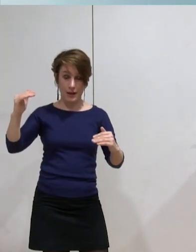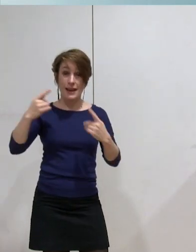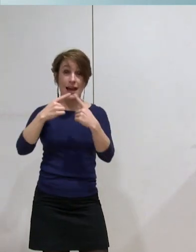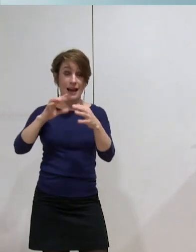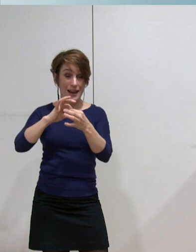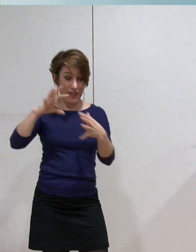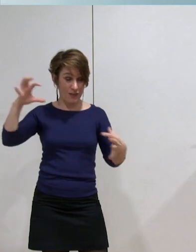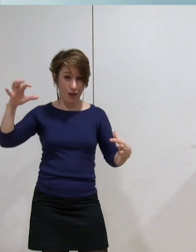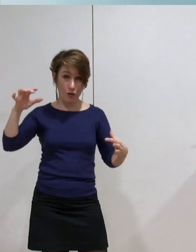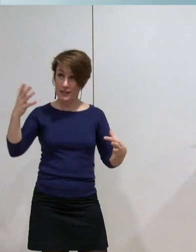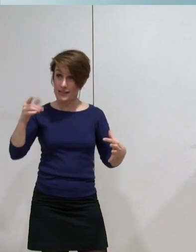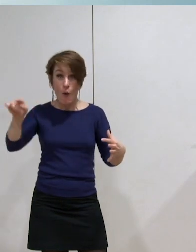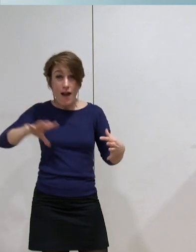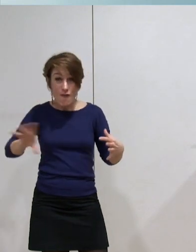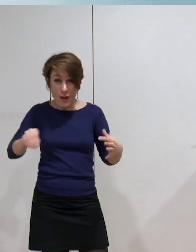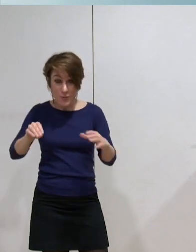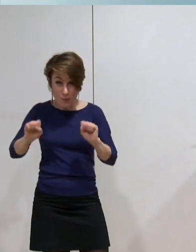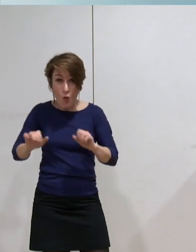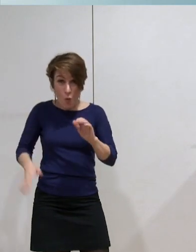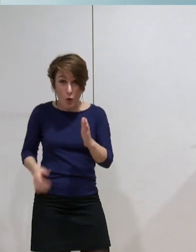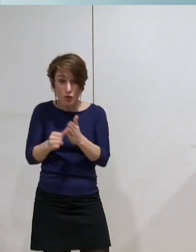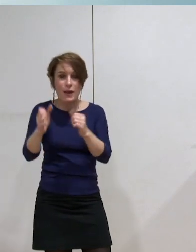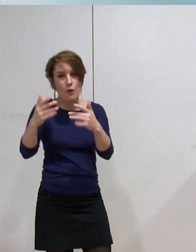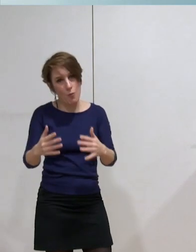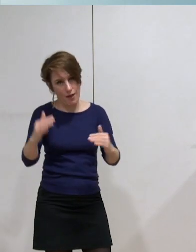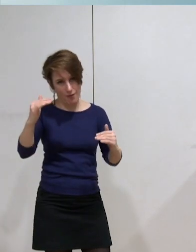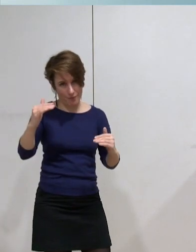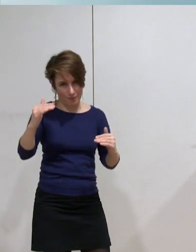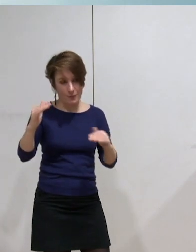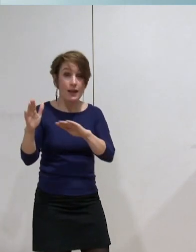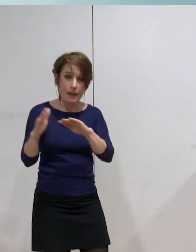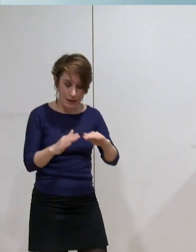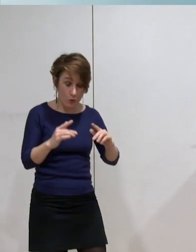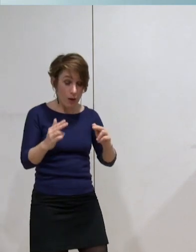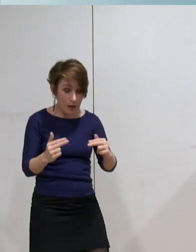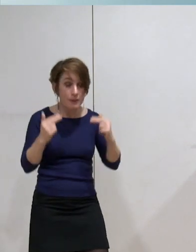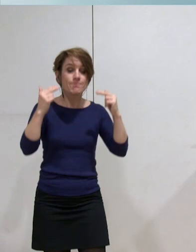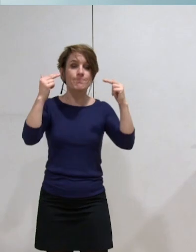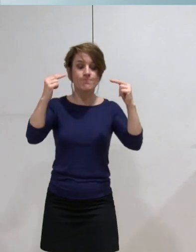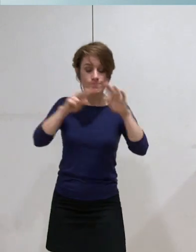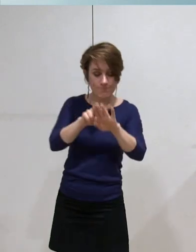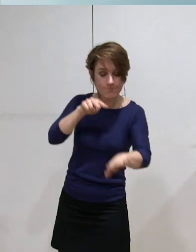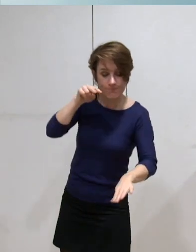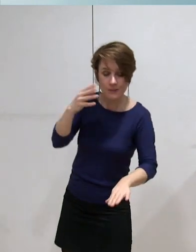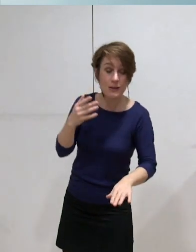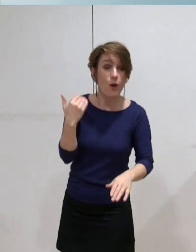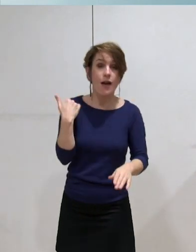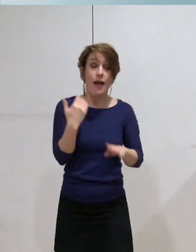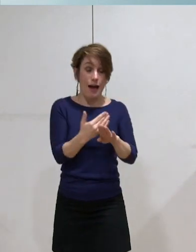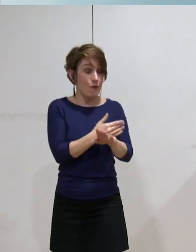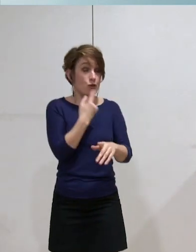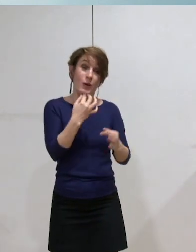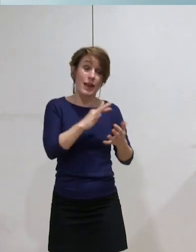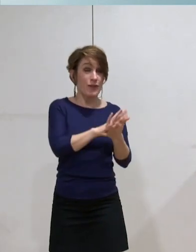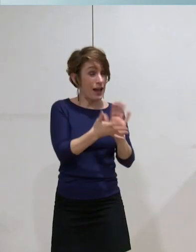la capacité contributive des familles hop je remonte d'un cran à l'instant il était question de la pérenité des associations je